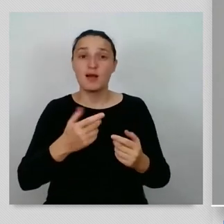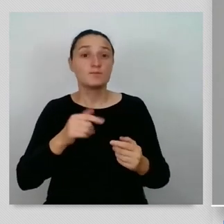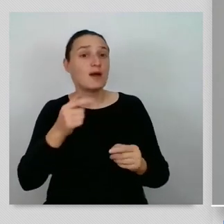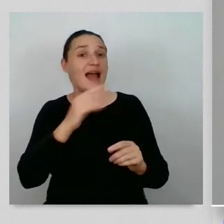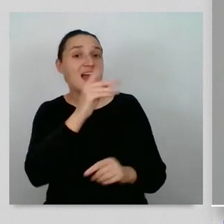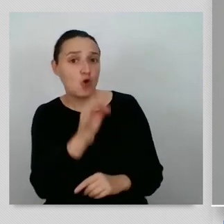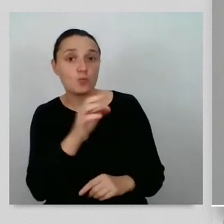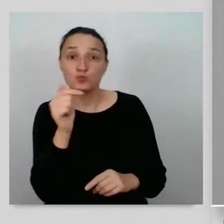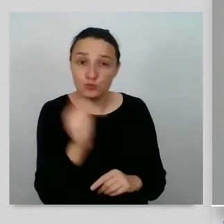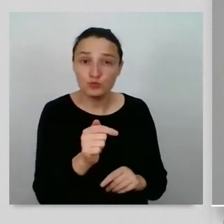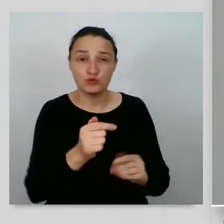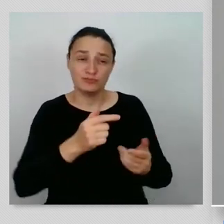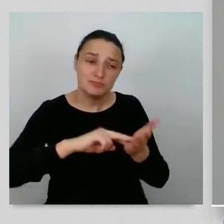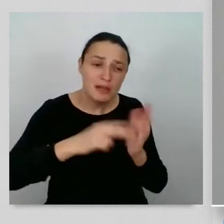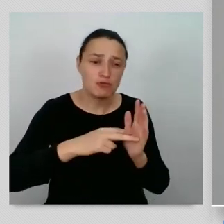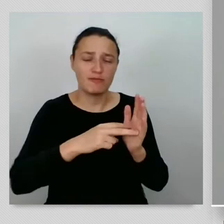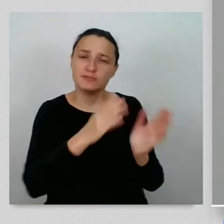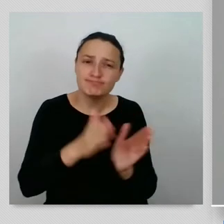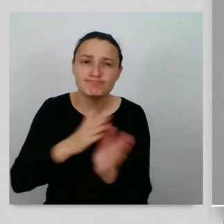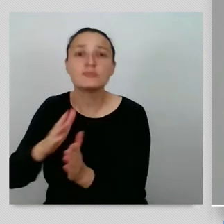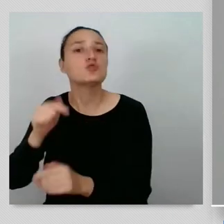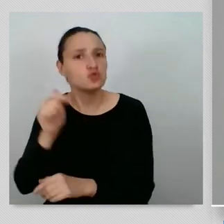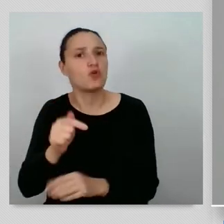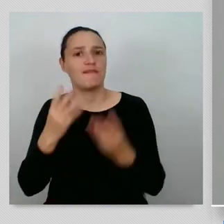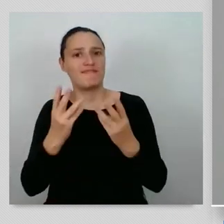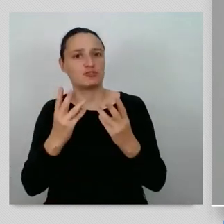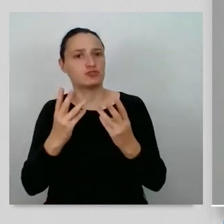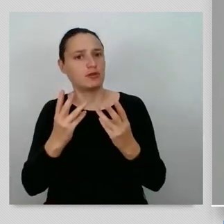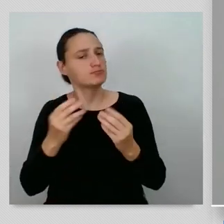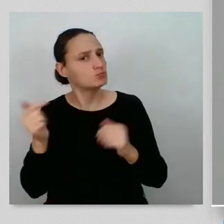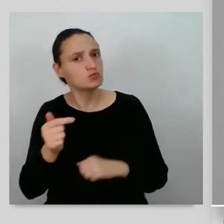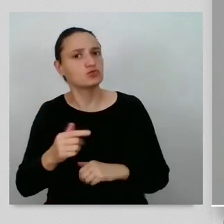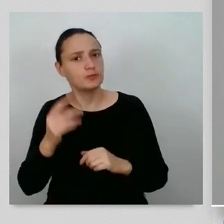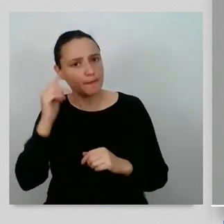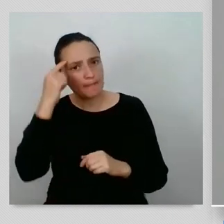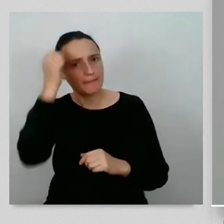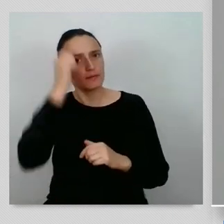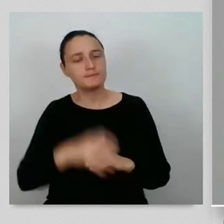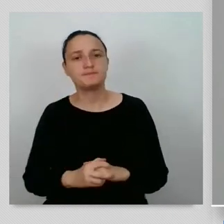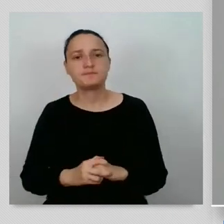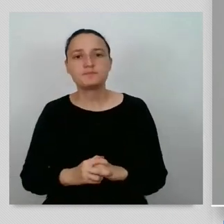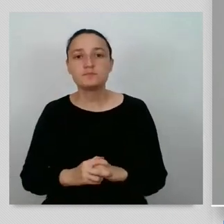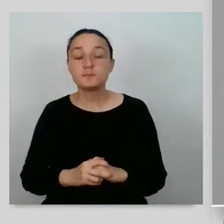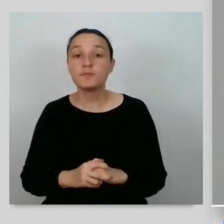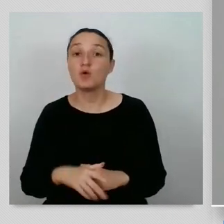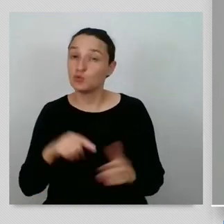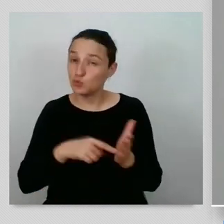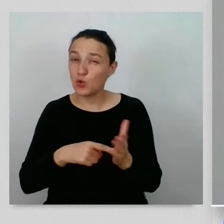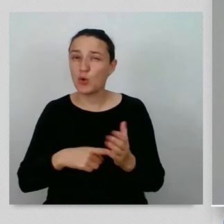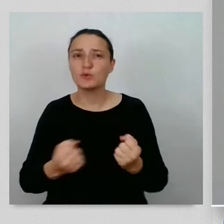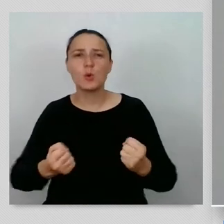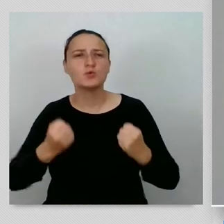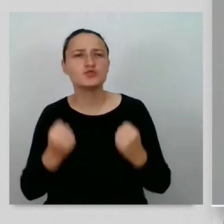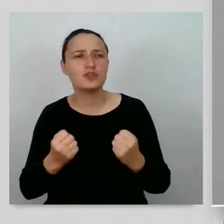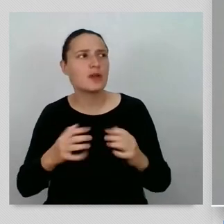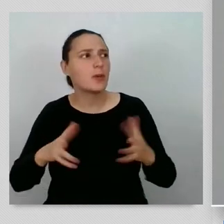ono ma kolosalne znaczenie. Więc tu mamy to bardzo silne